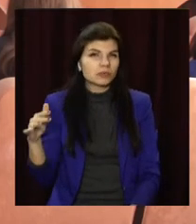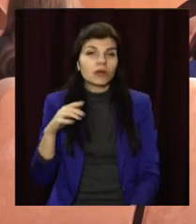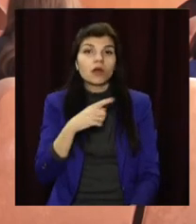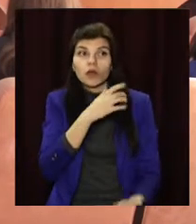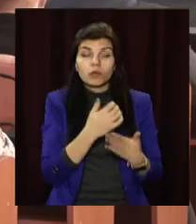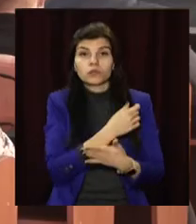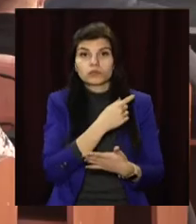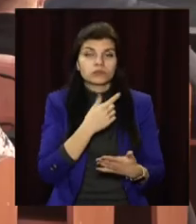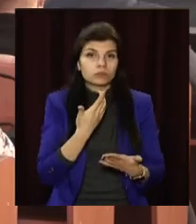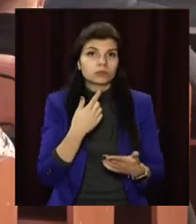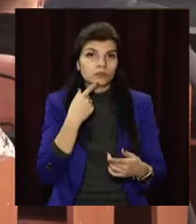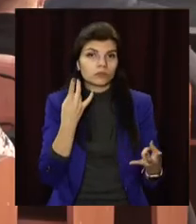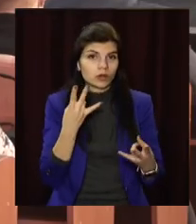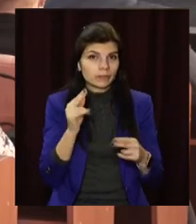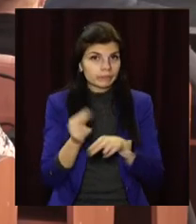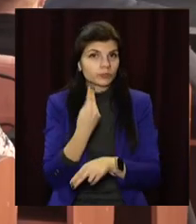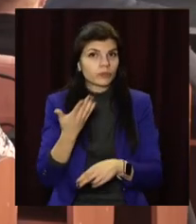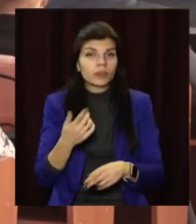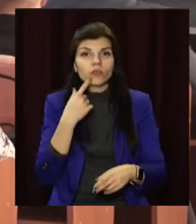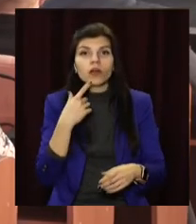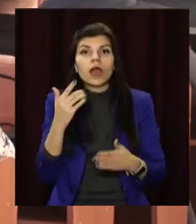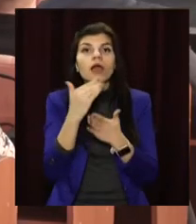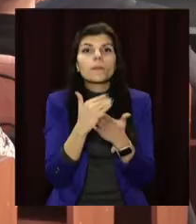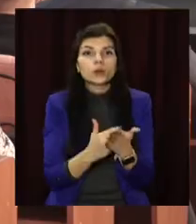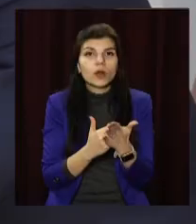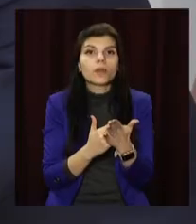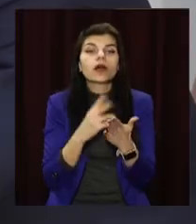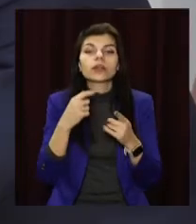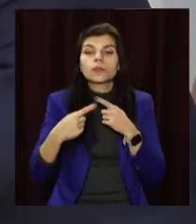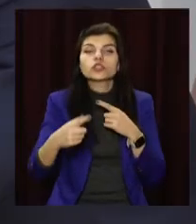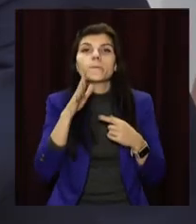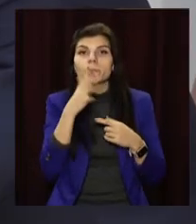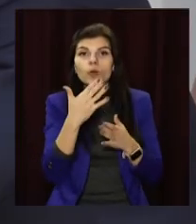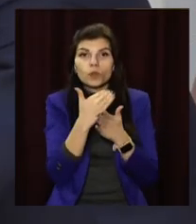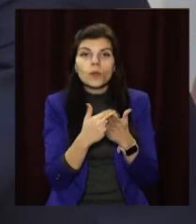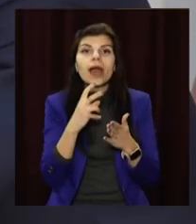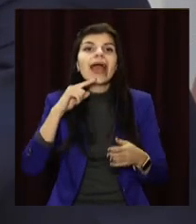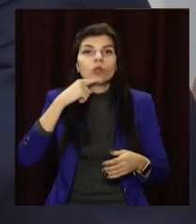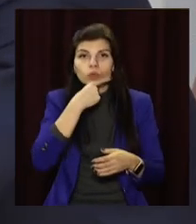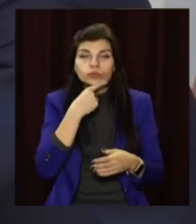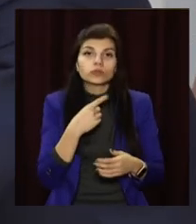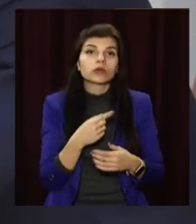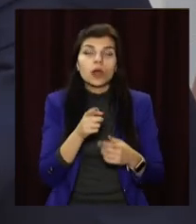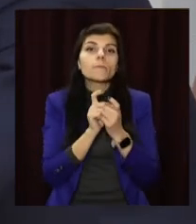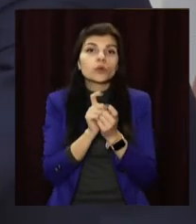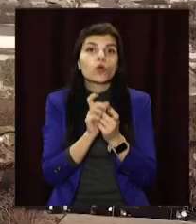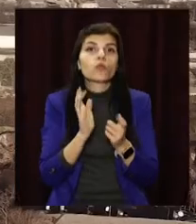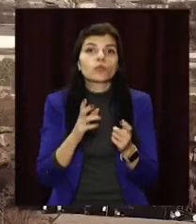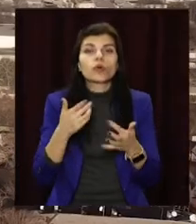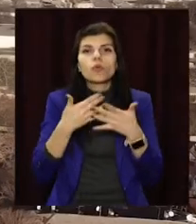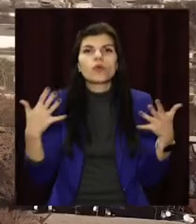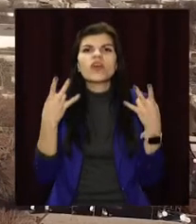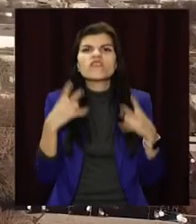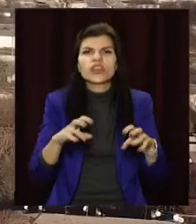проханням виправити ситуацію. А ще затвердили екологічну програму на найближчі 5 років. Передусім у Кам'янському боротимуться з викидами